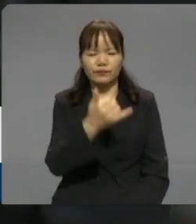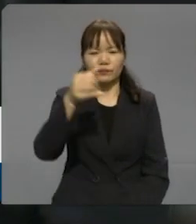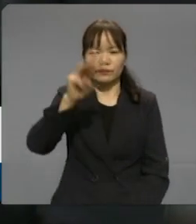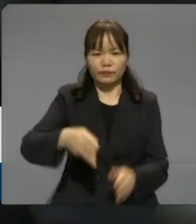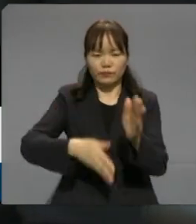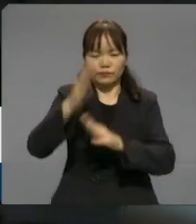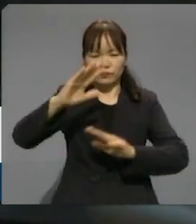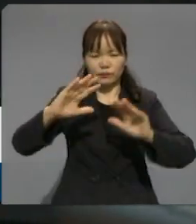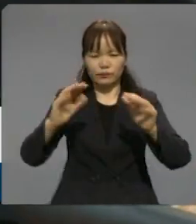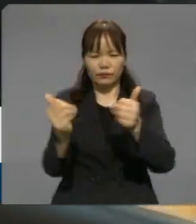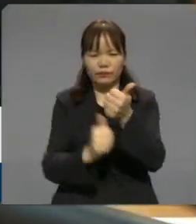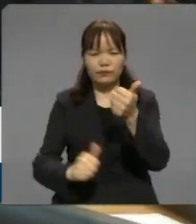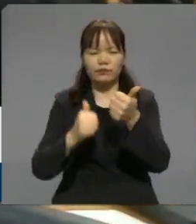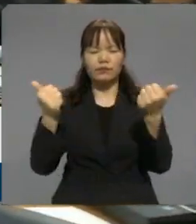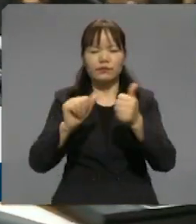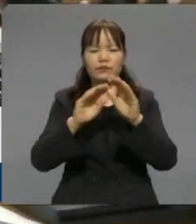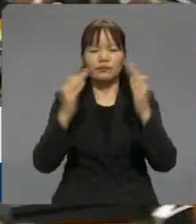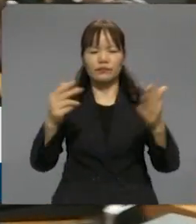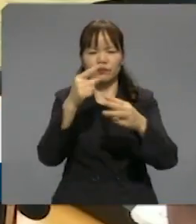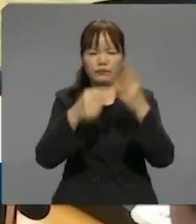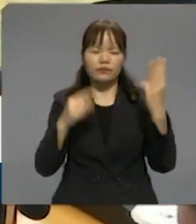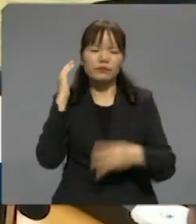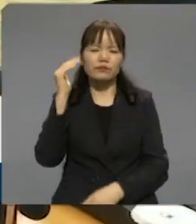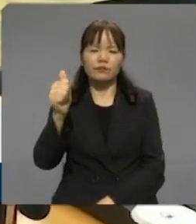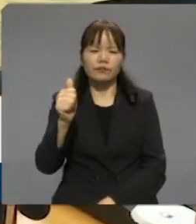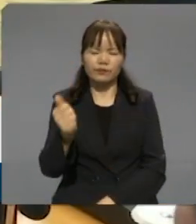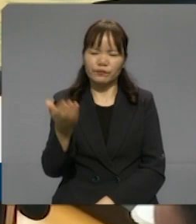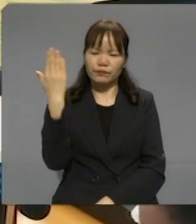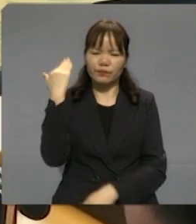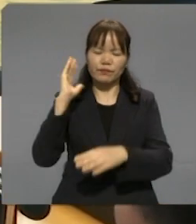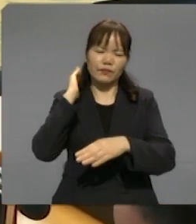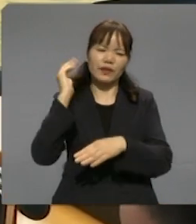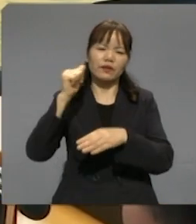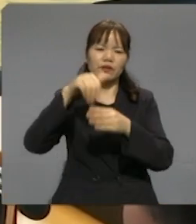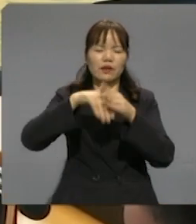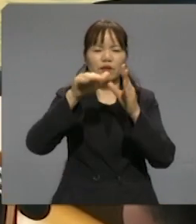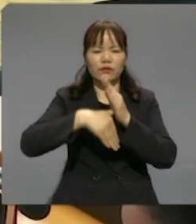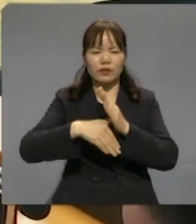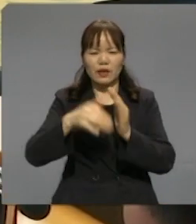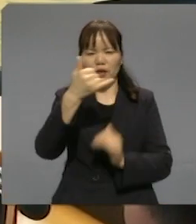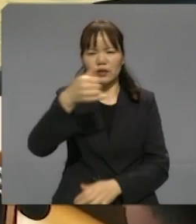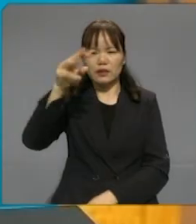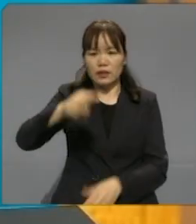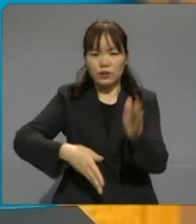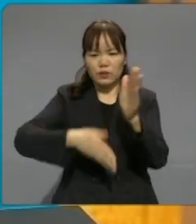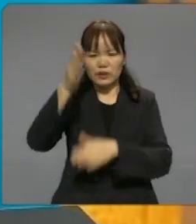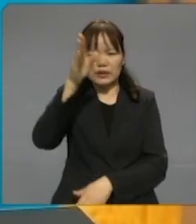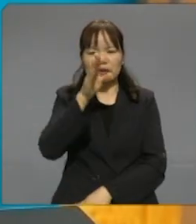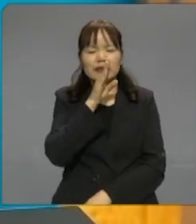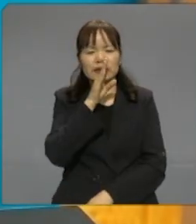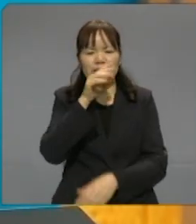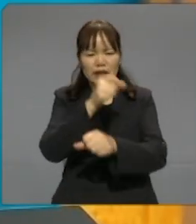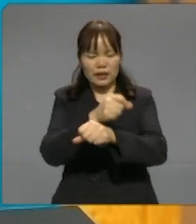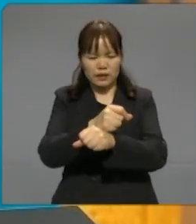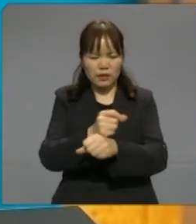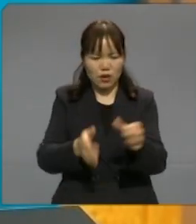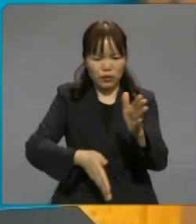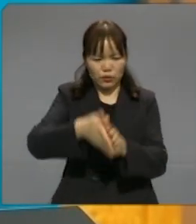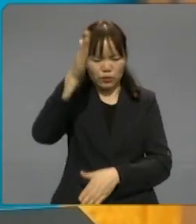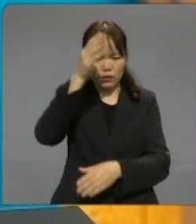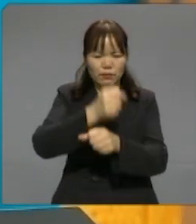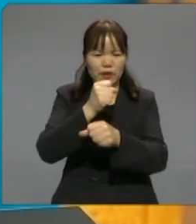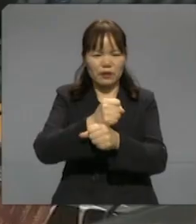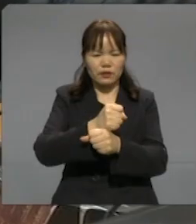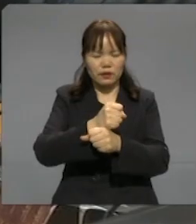세종시에서 국무회의를 주재한 윤석열 대통령. 지난 대선 당시 세종시를 실질적인 행정수도로